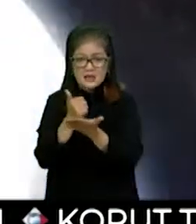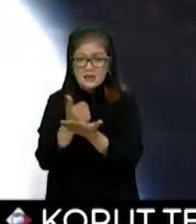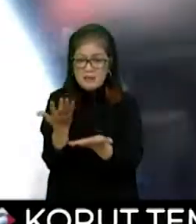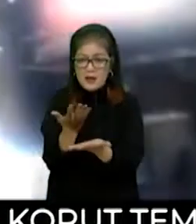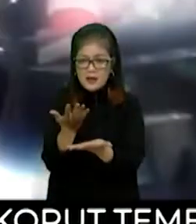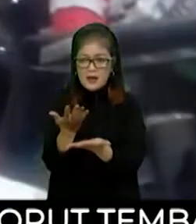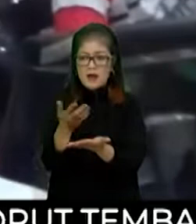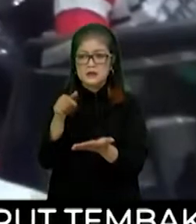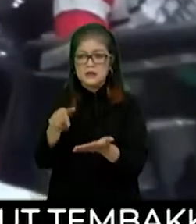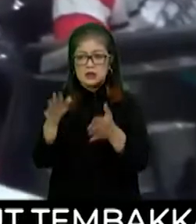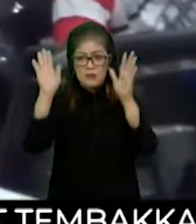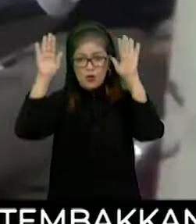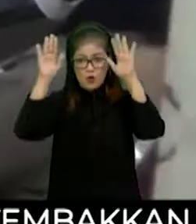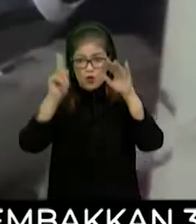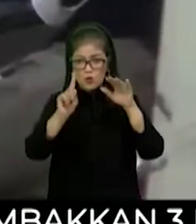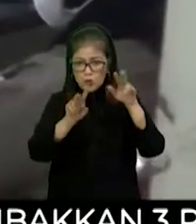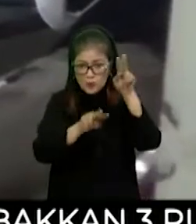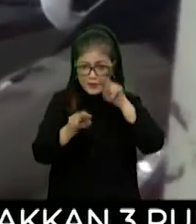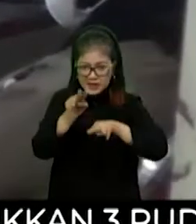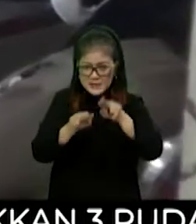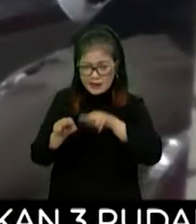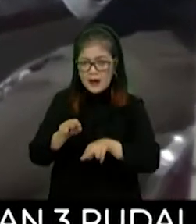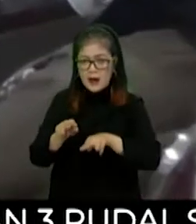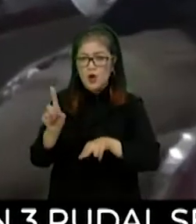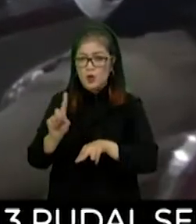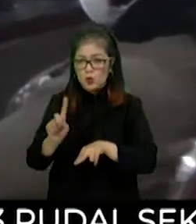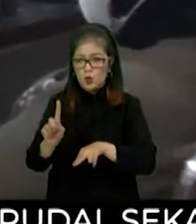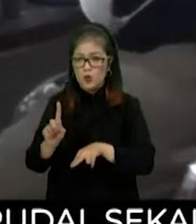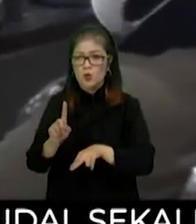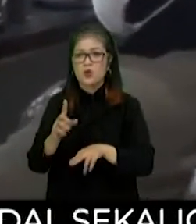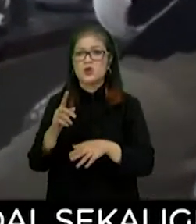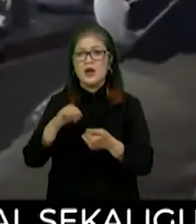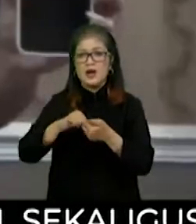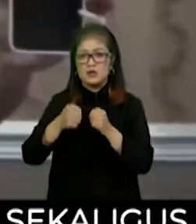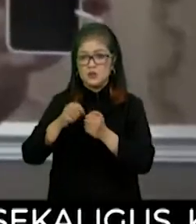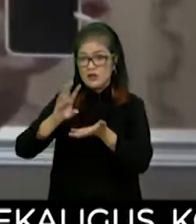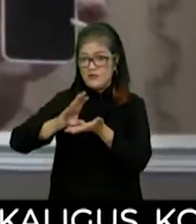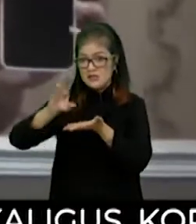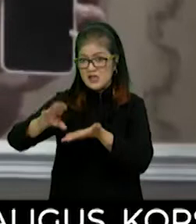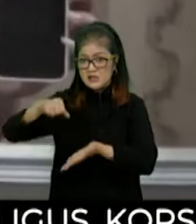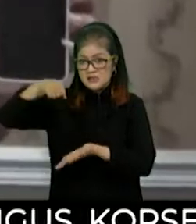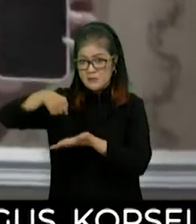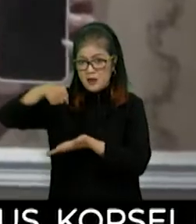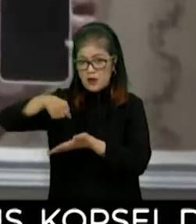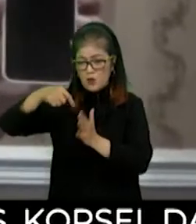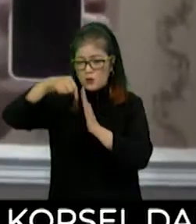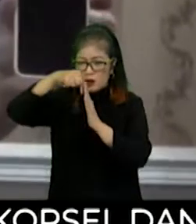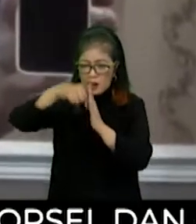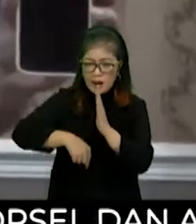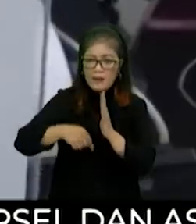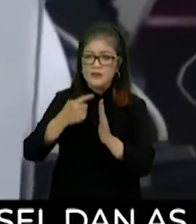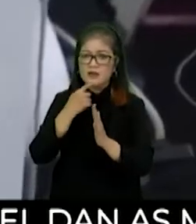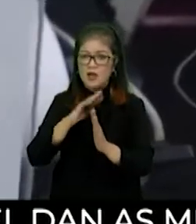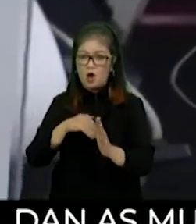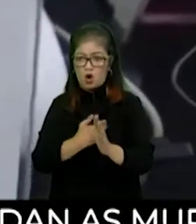dari Ponorogo. Polisi masih menyelidiki kasus penipuan berkedok investasi sembako ini. Karena masih ada korban yang berasal dari